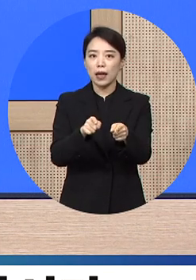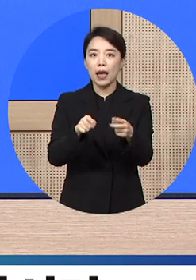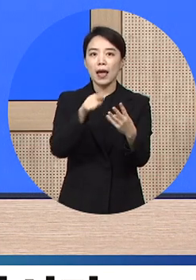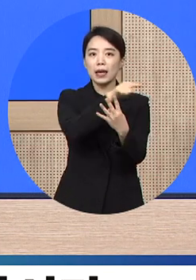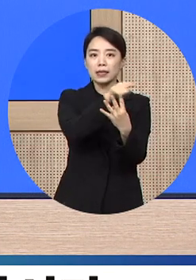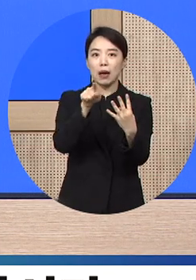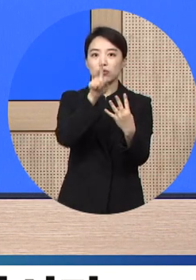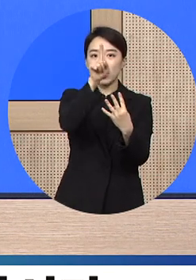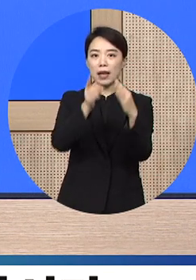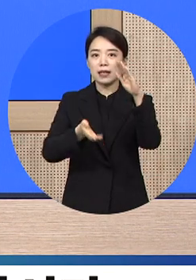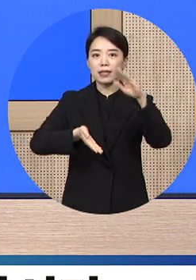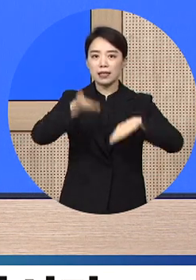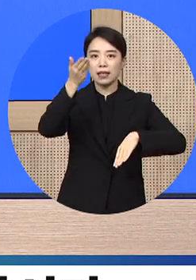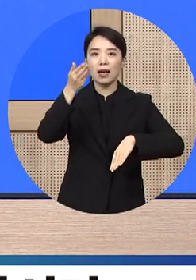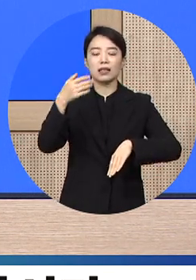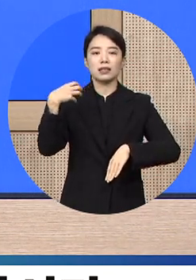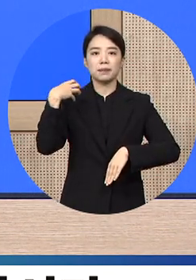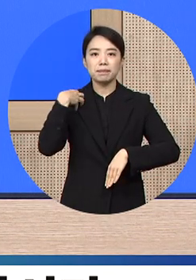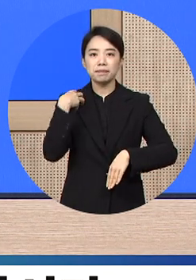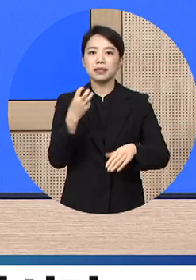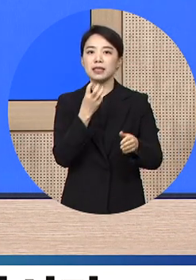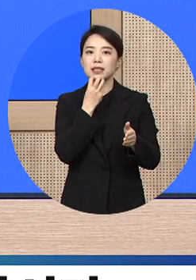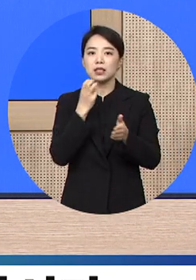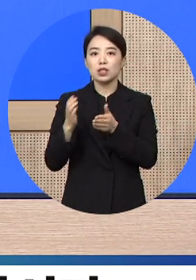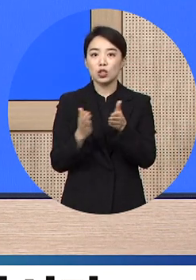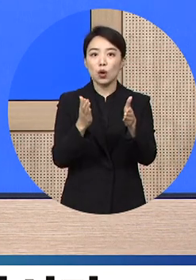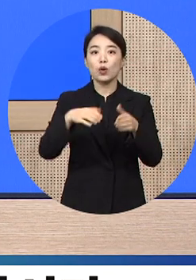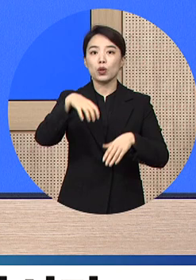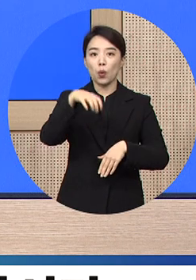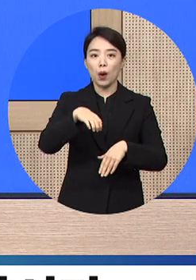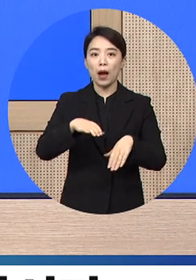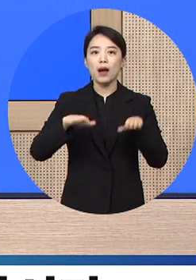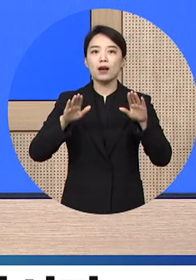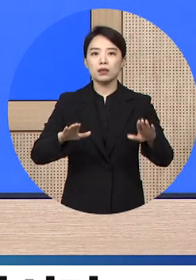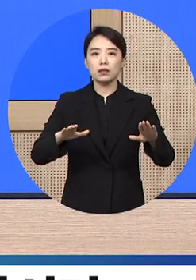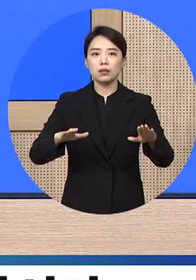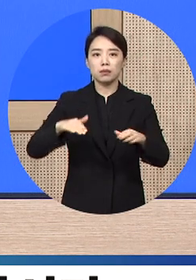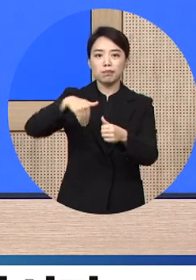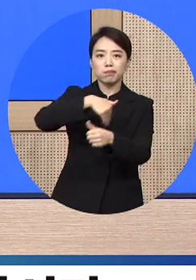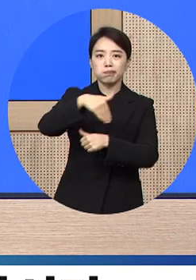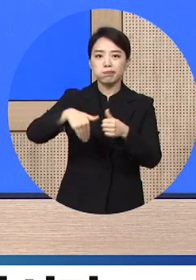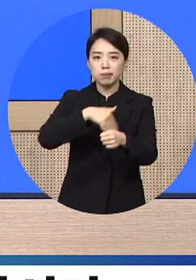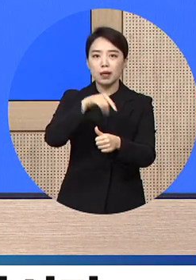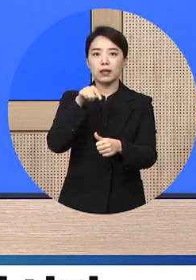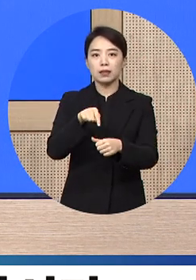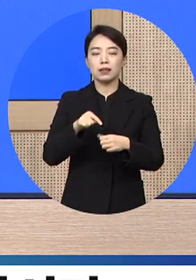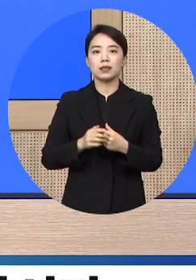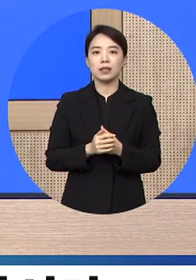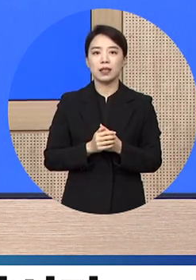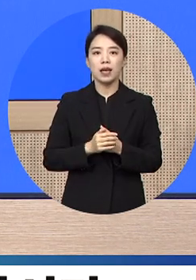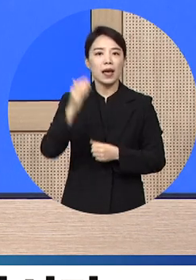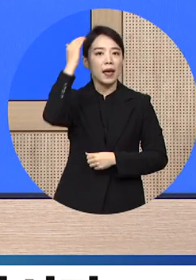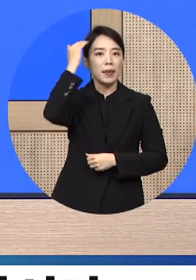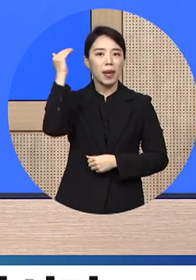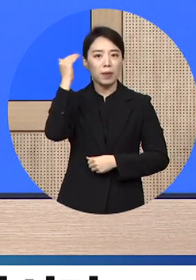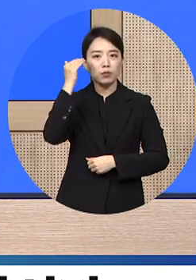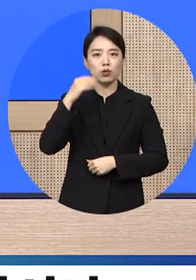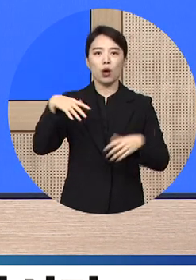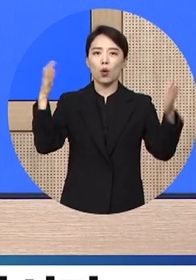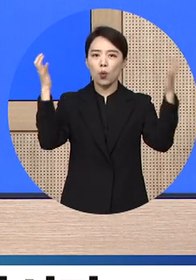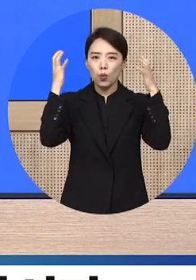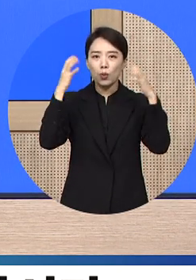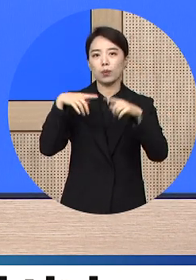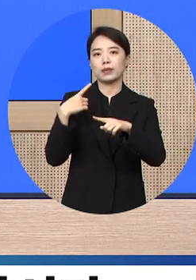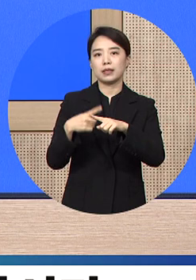1 이상을 차지하는 경기도가 지금 겪고 있는 고통이야말로 바로 대한민국의 고통입니다.